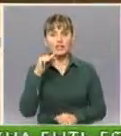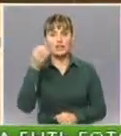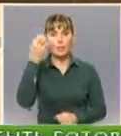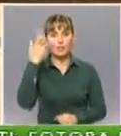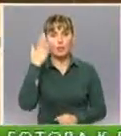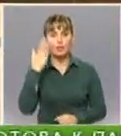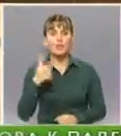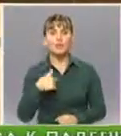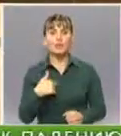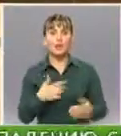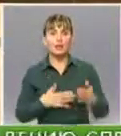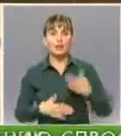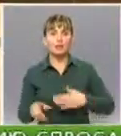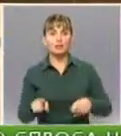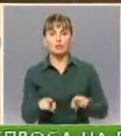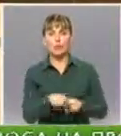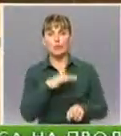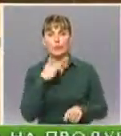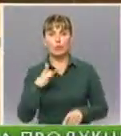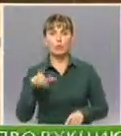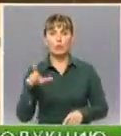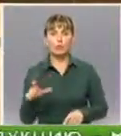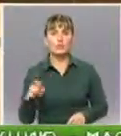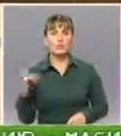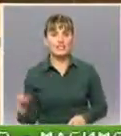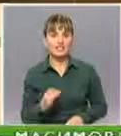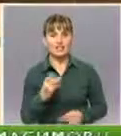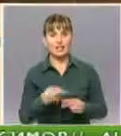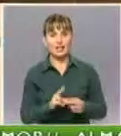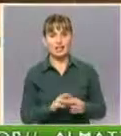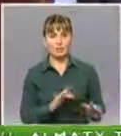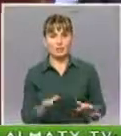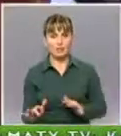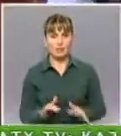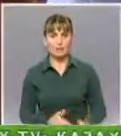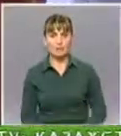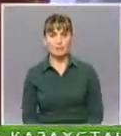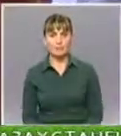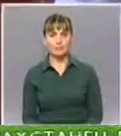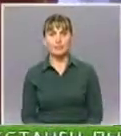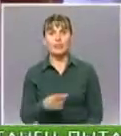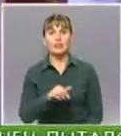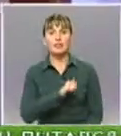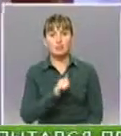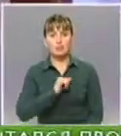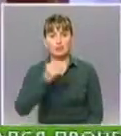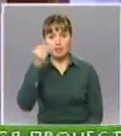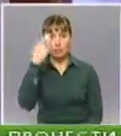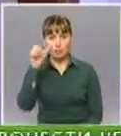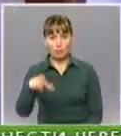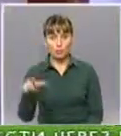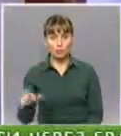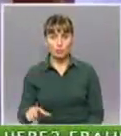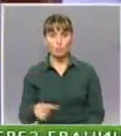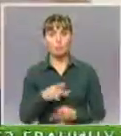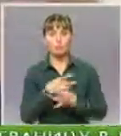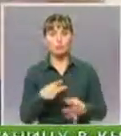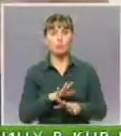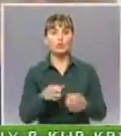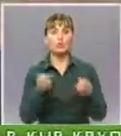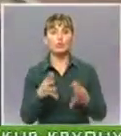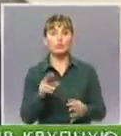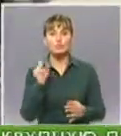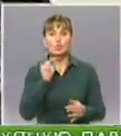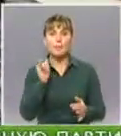Японией. Меня радует, что так много людей заинтересовались этим мероприятием. Для самих японцев церемония не просто способ правильного